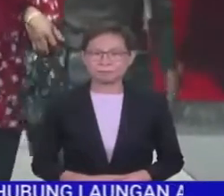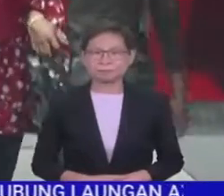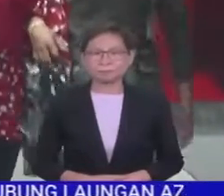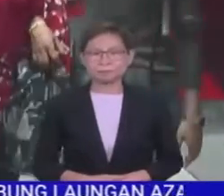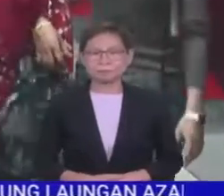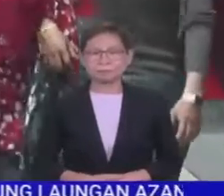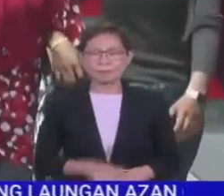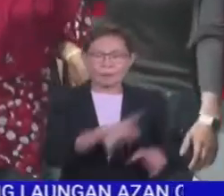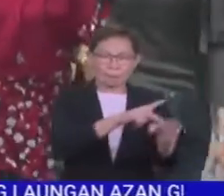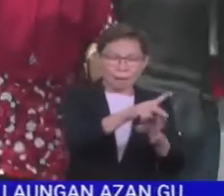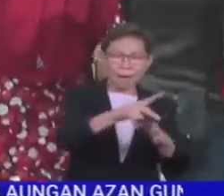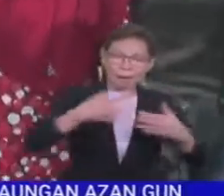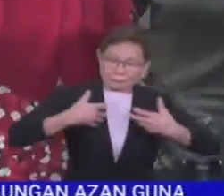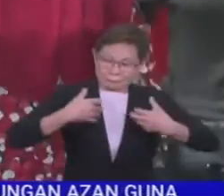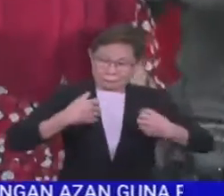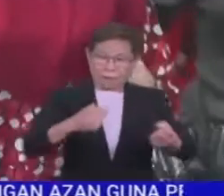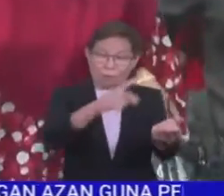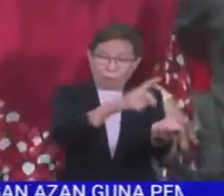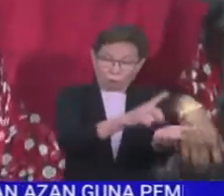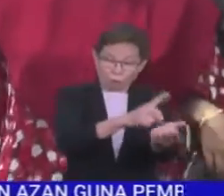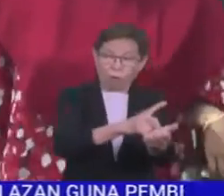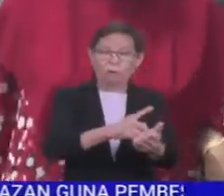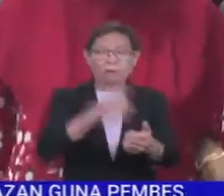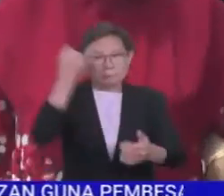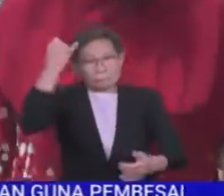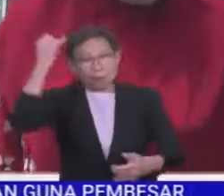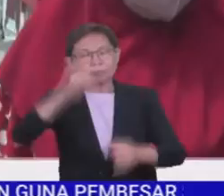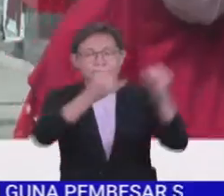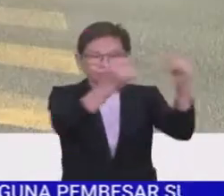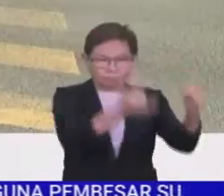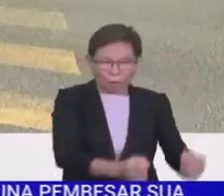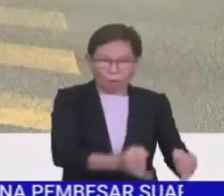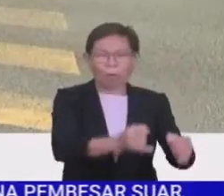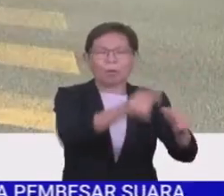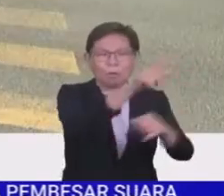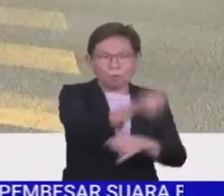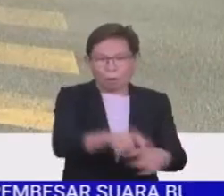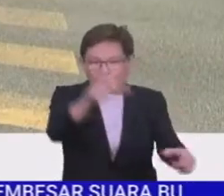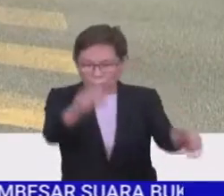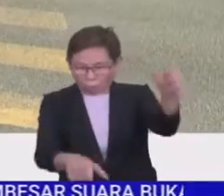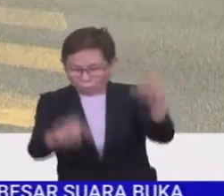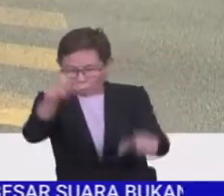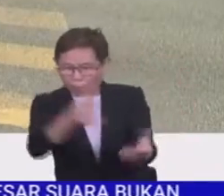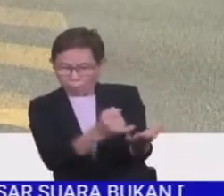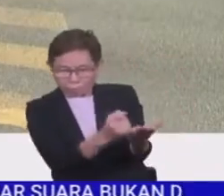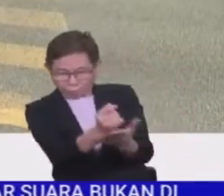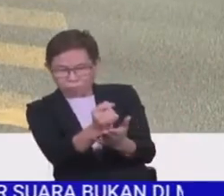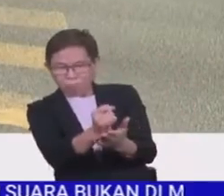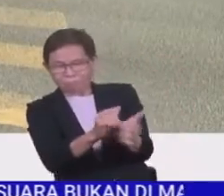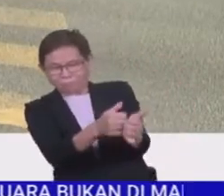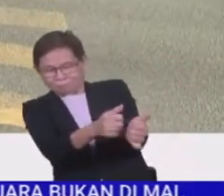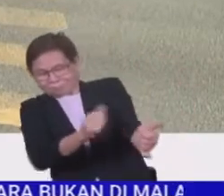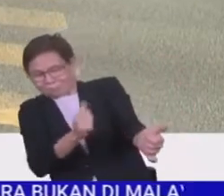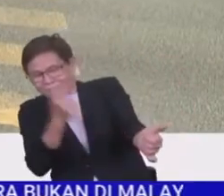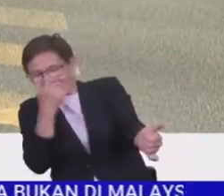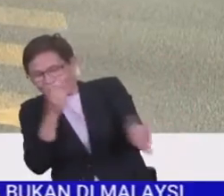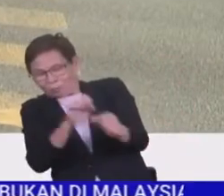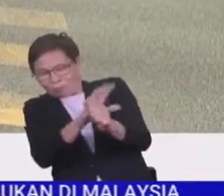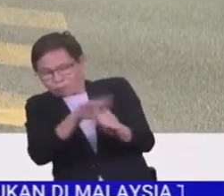Sementara itu, pakar kesihatan turut berpendapat setiap individu harus mempunyai integriti untuk mengelak penularan